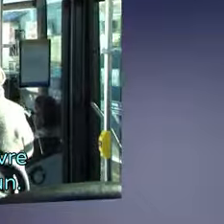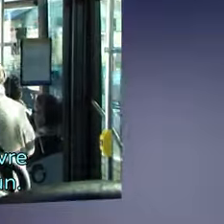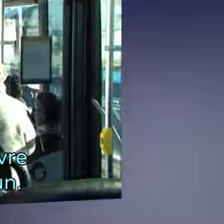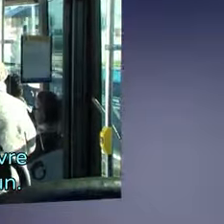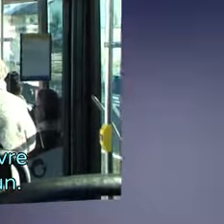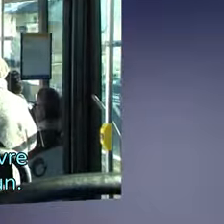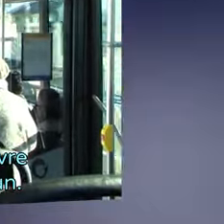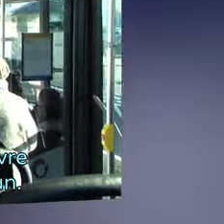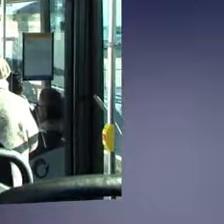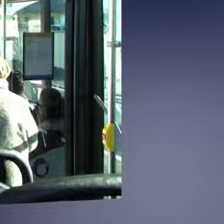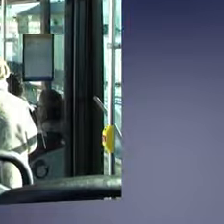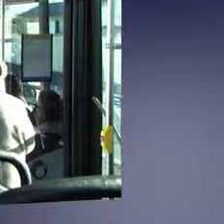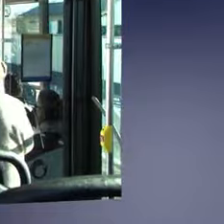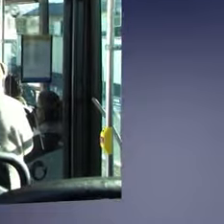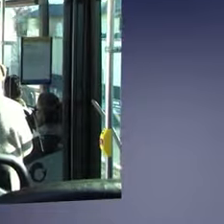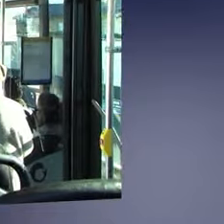transports en